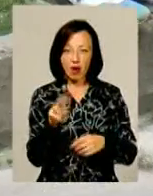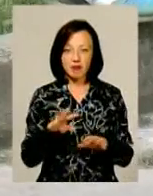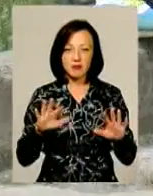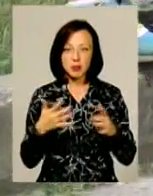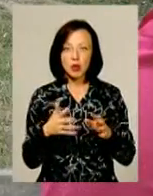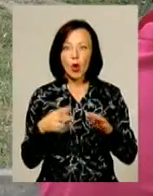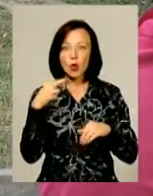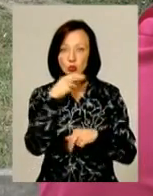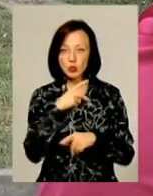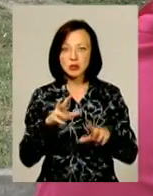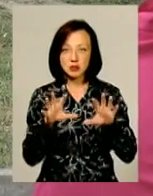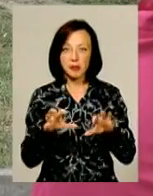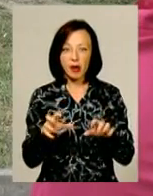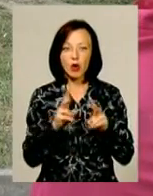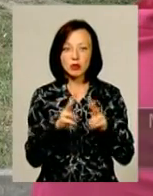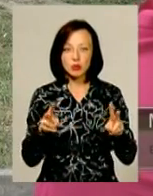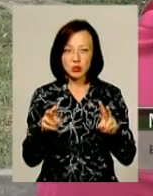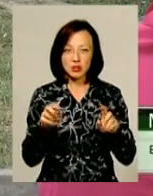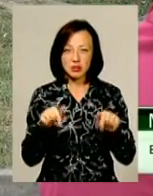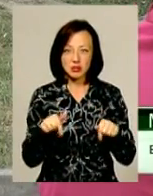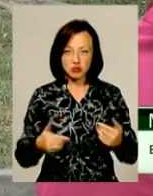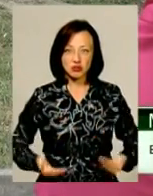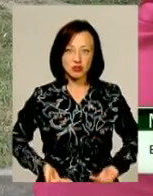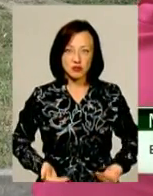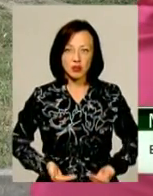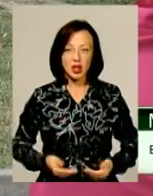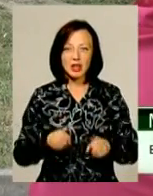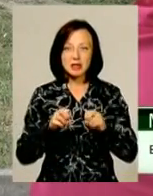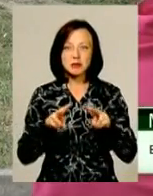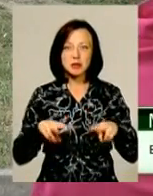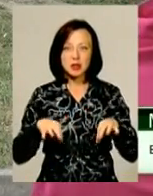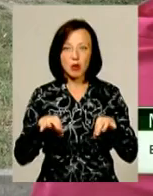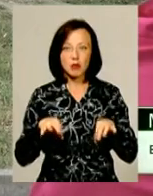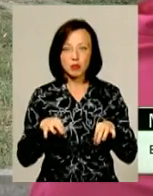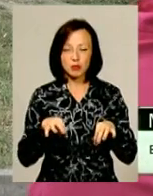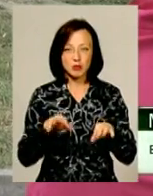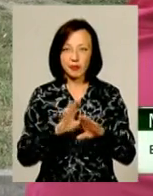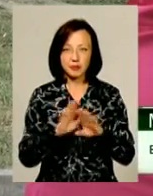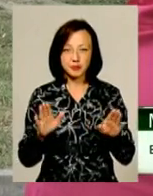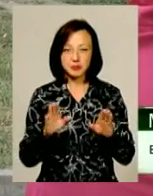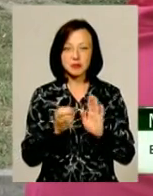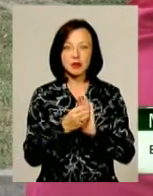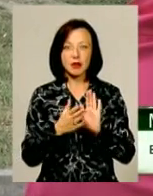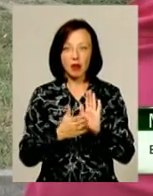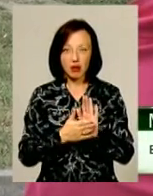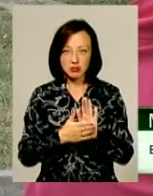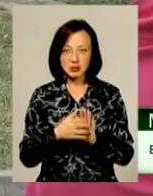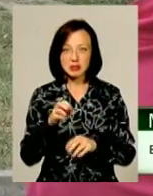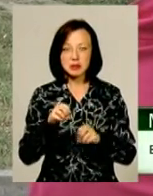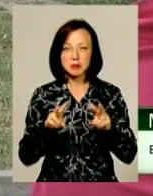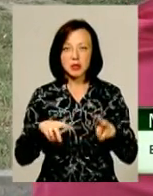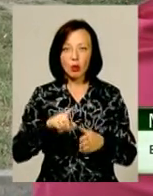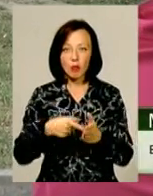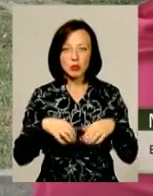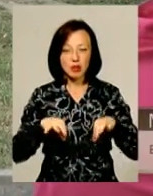отруєння собак. Хтось живе тут, це не спецкомунтранс, це вряд ли, тому що собаки стерилізовані. Вони знаходяться на балансі в